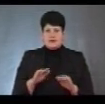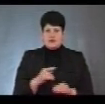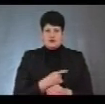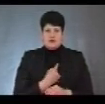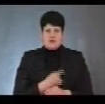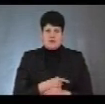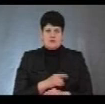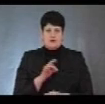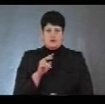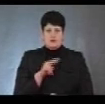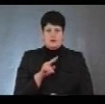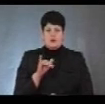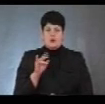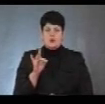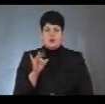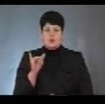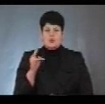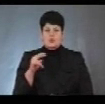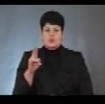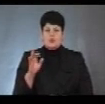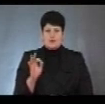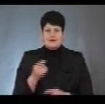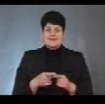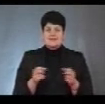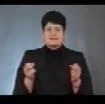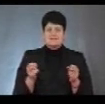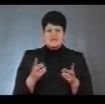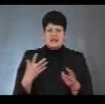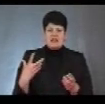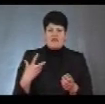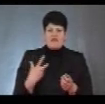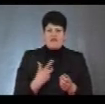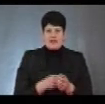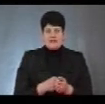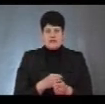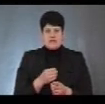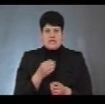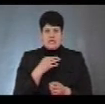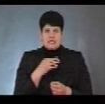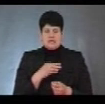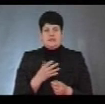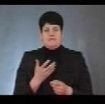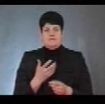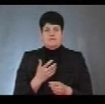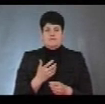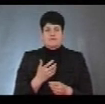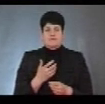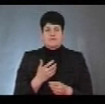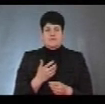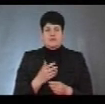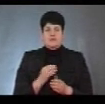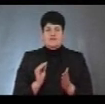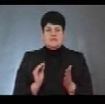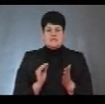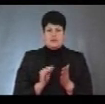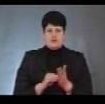Рудько. Це спеціальне введення ліків, яке заповнює медсестра в шприц, встановлюється